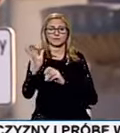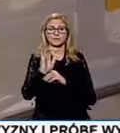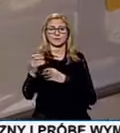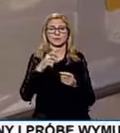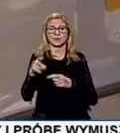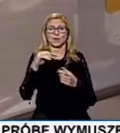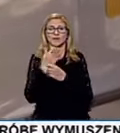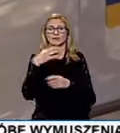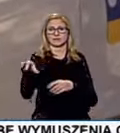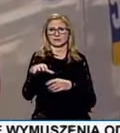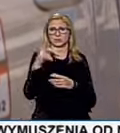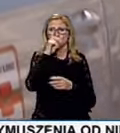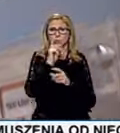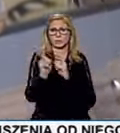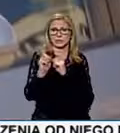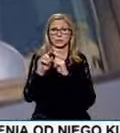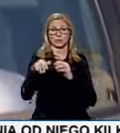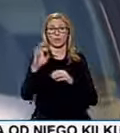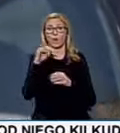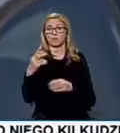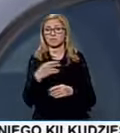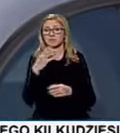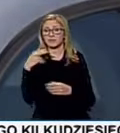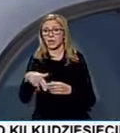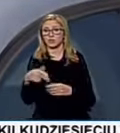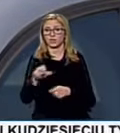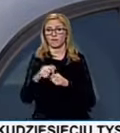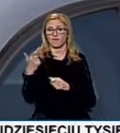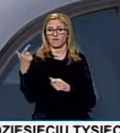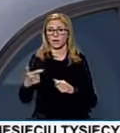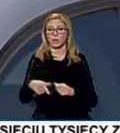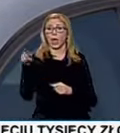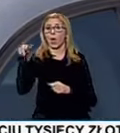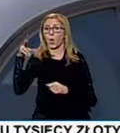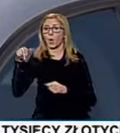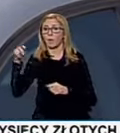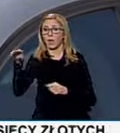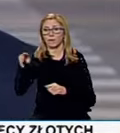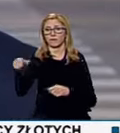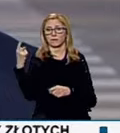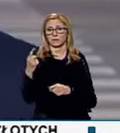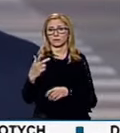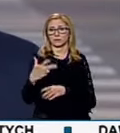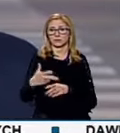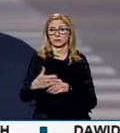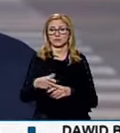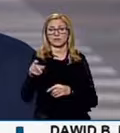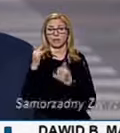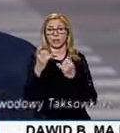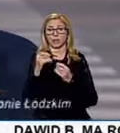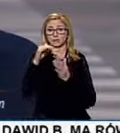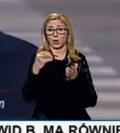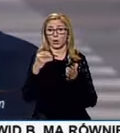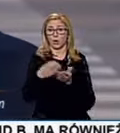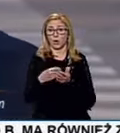klientów, bo przejazd tradycyjną taksówką kosztuje około 2 zł za kilometr, a Uber tylko 1,30 zł. Jeżeli zejdziemy poniżej kosztów,